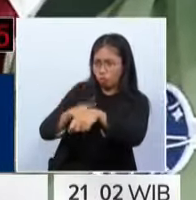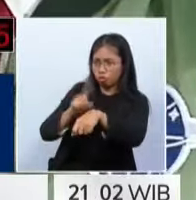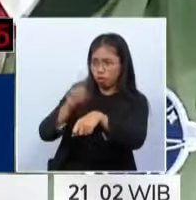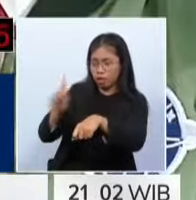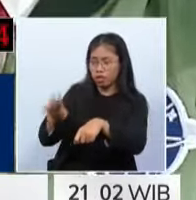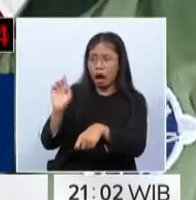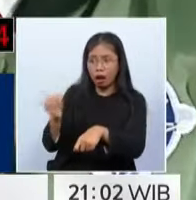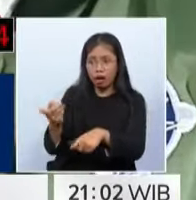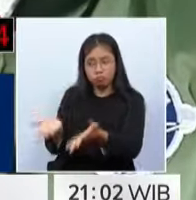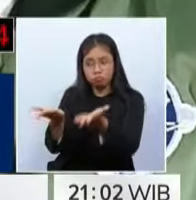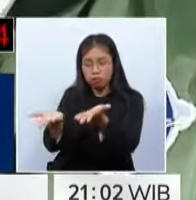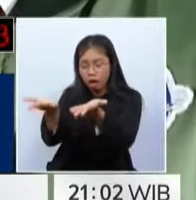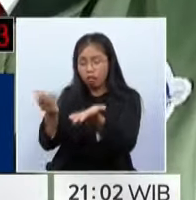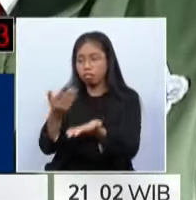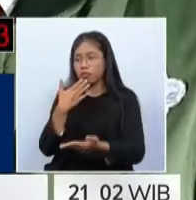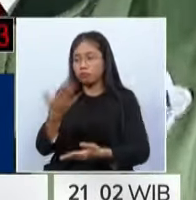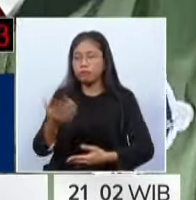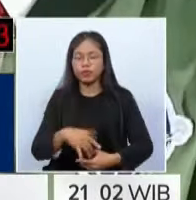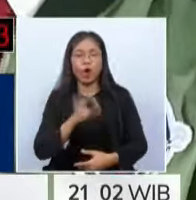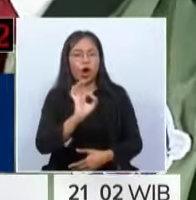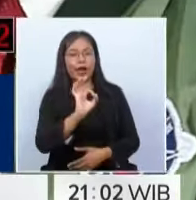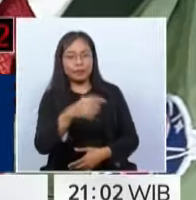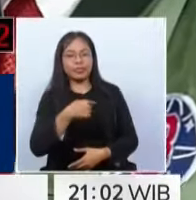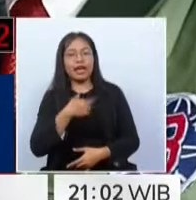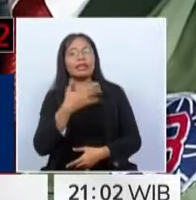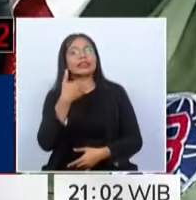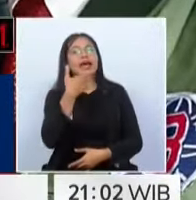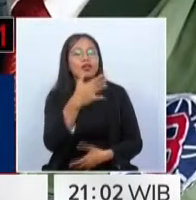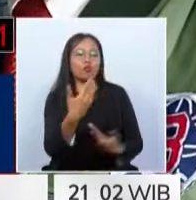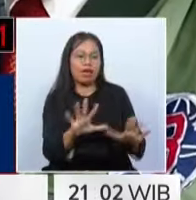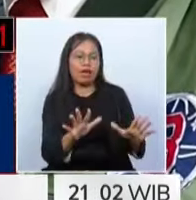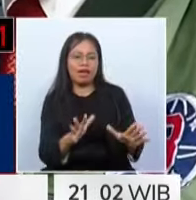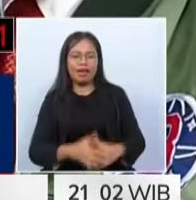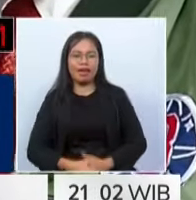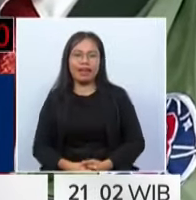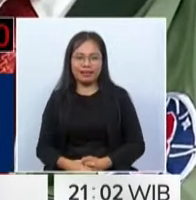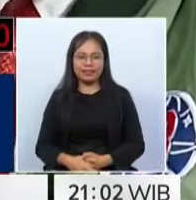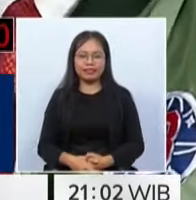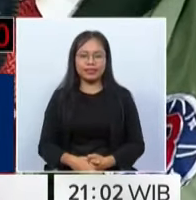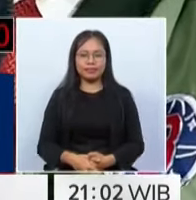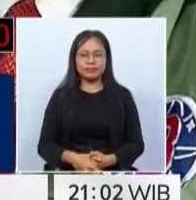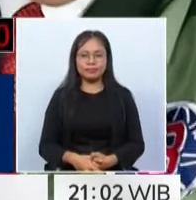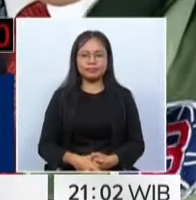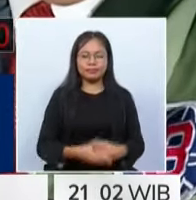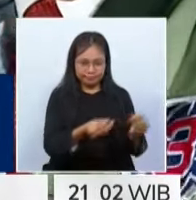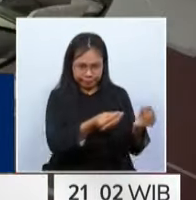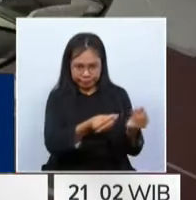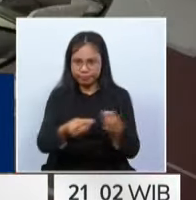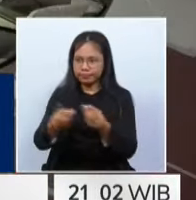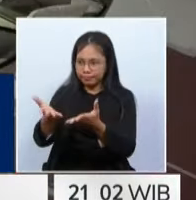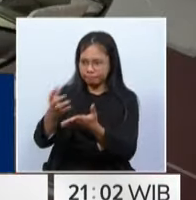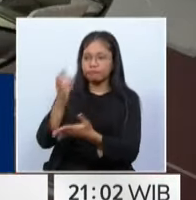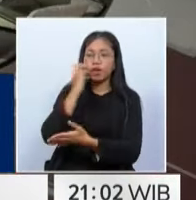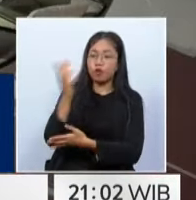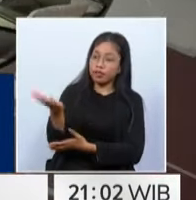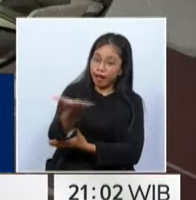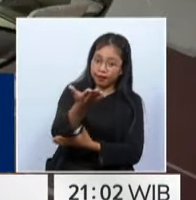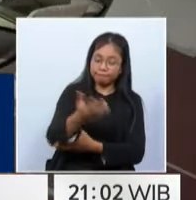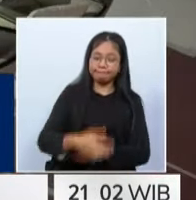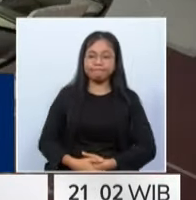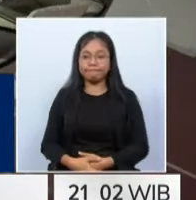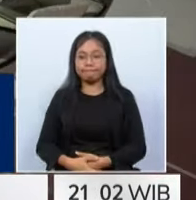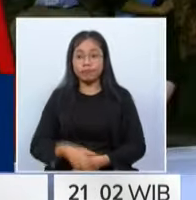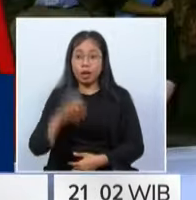Waktu Pak Ganjar iya ya karena sudah selesaiak silakan baik silakan Pak prabow waktunya